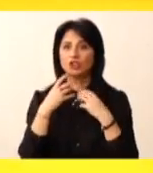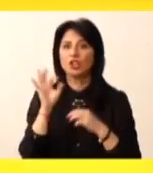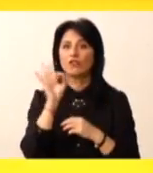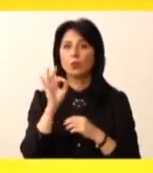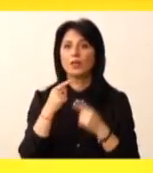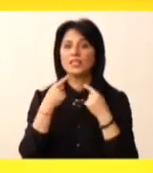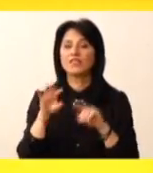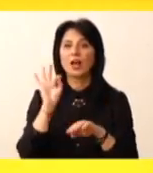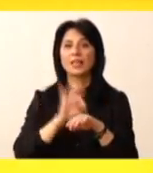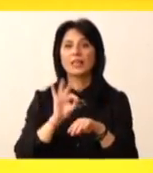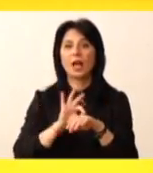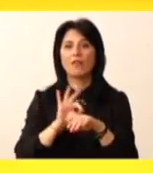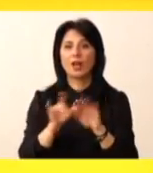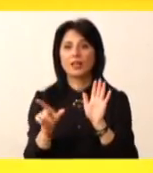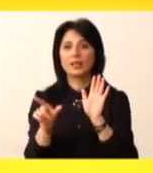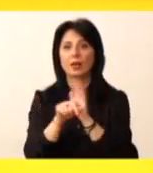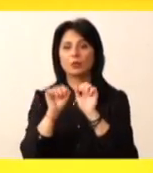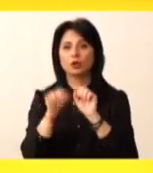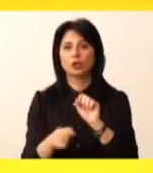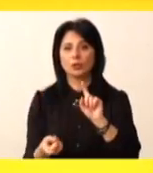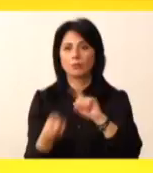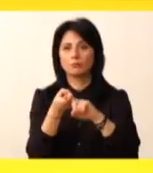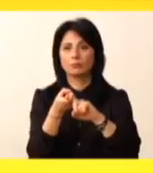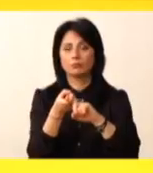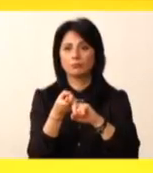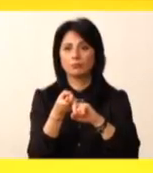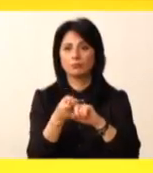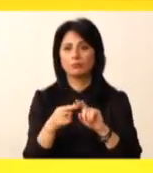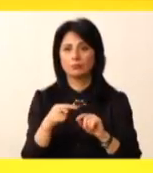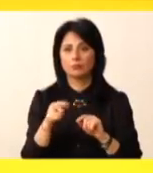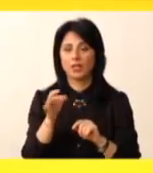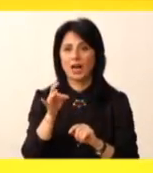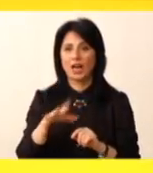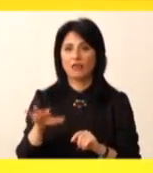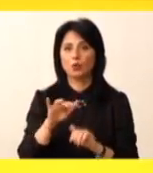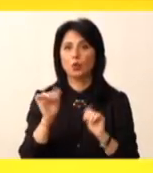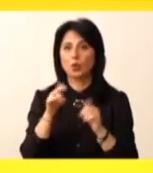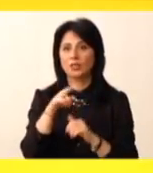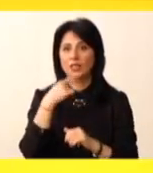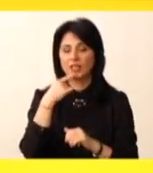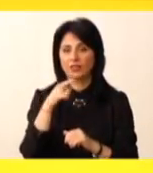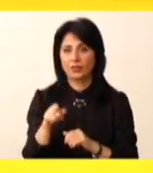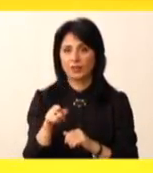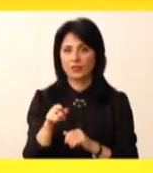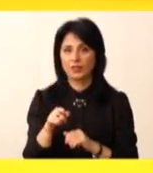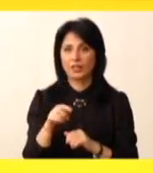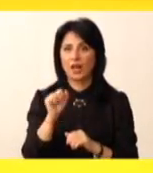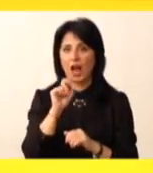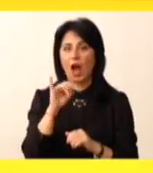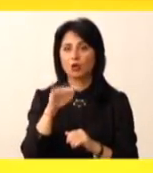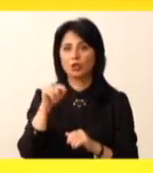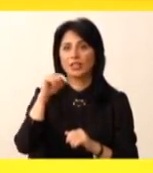ჯირკვლის სხვა დაავადება შეიძლება იყოს ასევე გავრცელებული ჩვენს რეგიონში, როგორც თქვენ ბრძანეთ